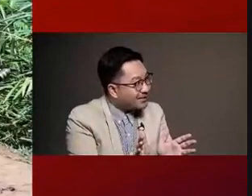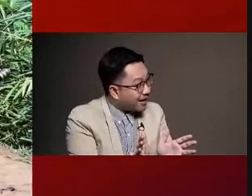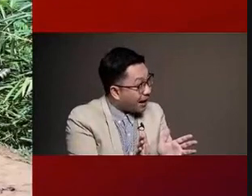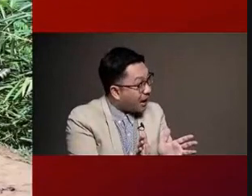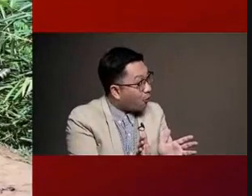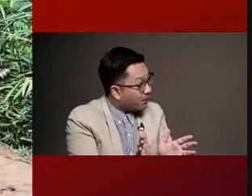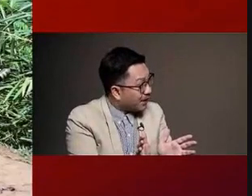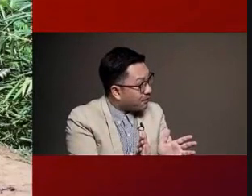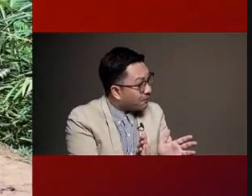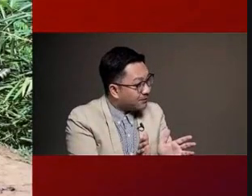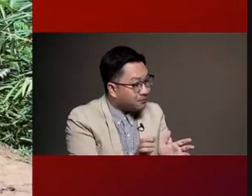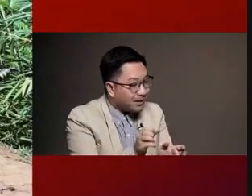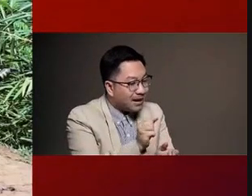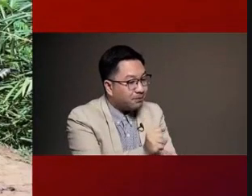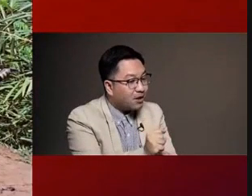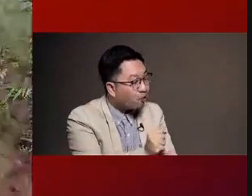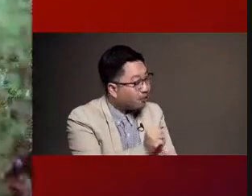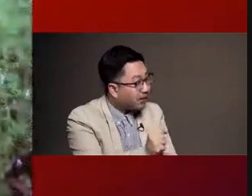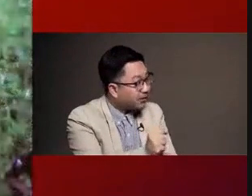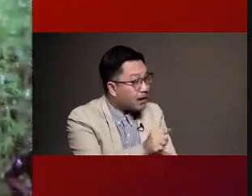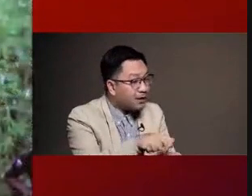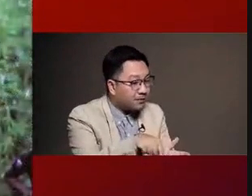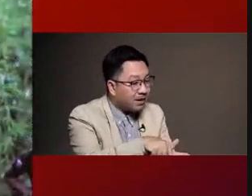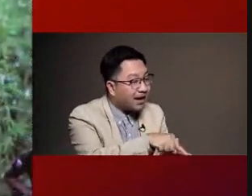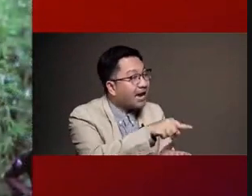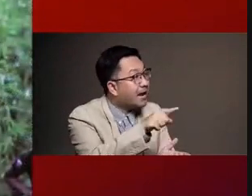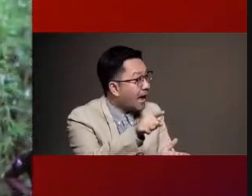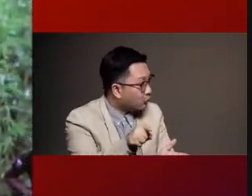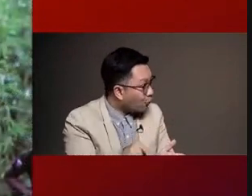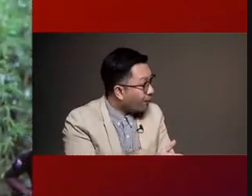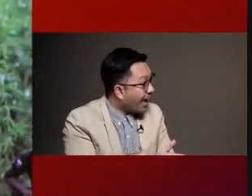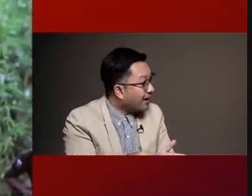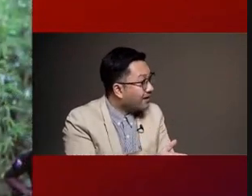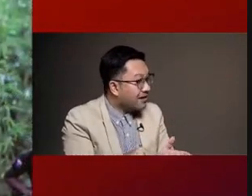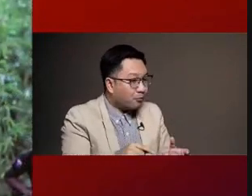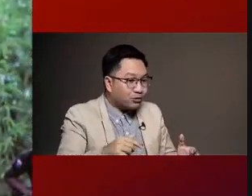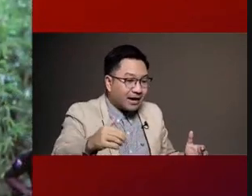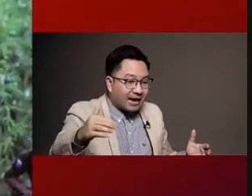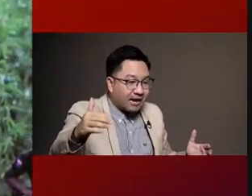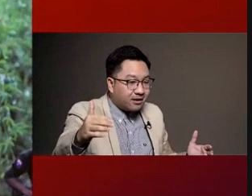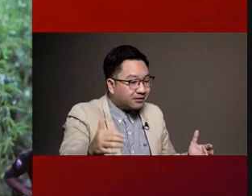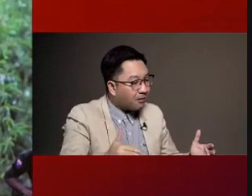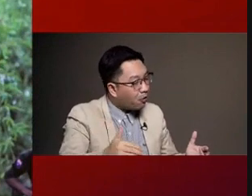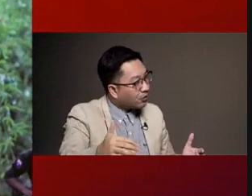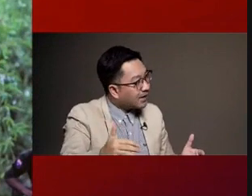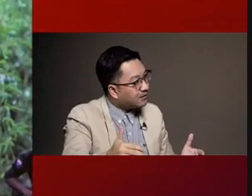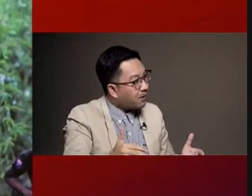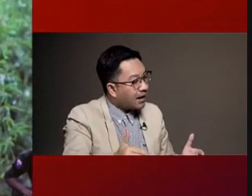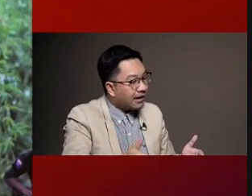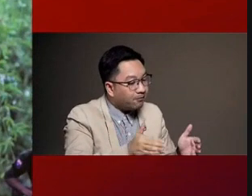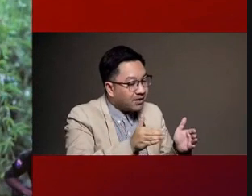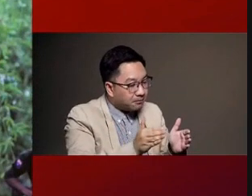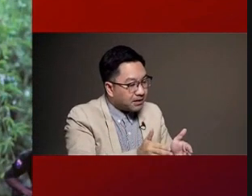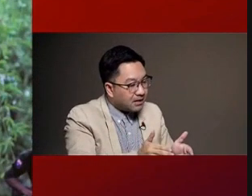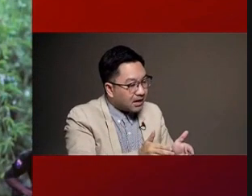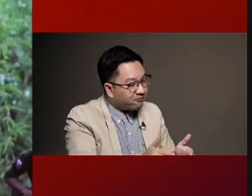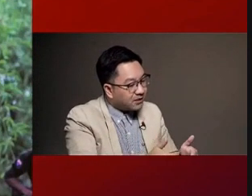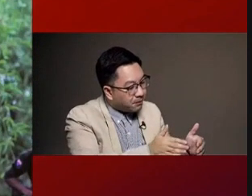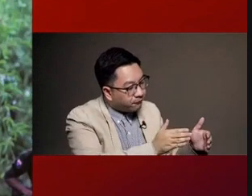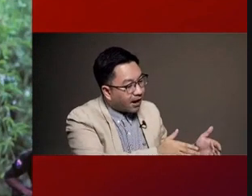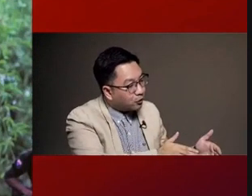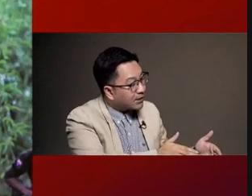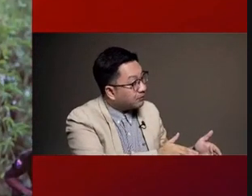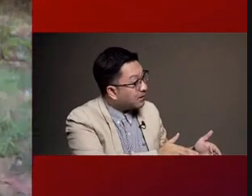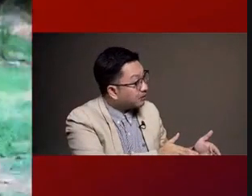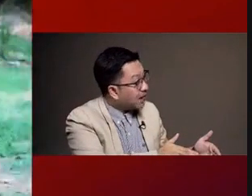ดินแดนใจกลางของประเทศพม่าที่มีเนปิดอร์เป็นเซ็นเตอร์เนี่ยเป็นไข่แดงอยู่ตรงกลางเพราะฉะนั้นการเดินทัพของชาติพันธุ์แล้ว PDF